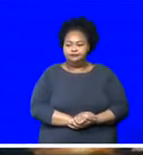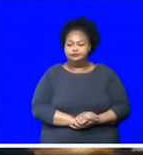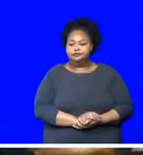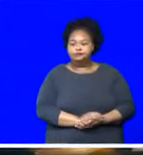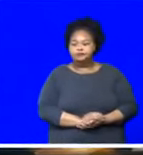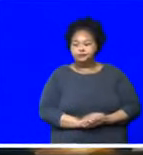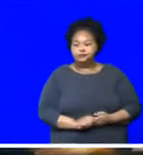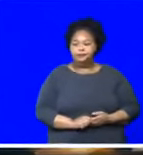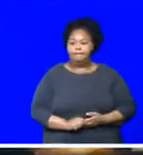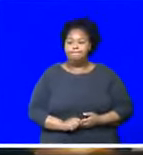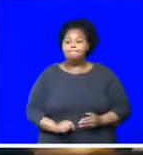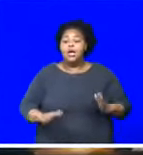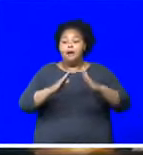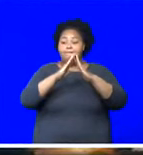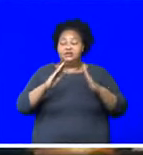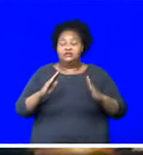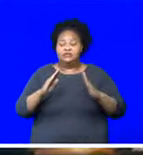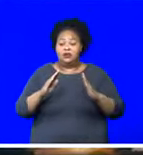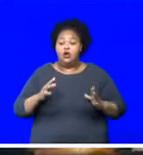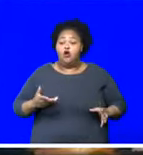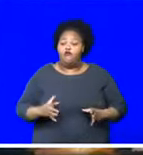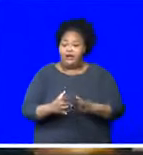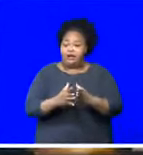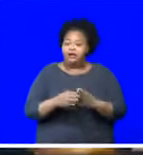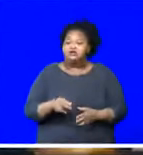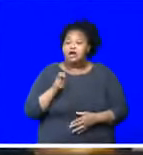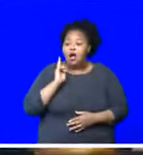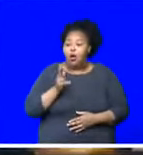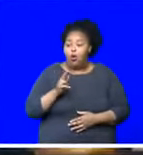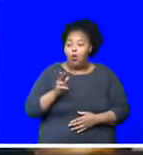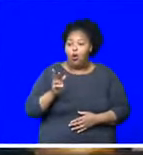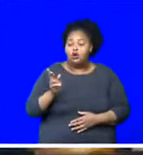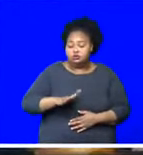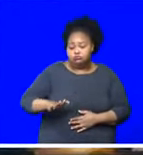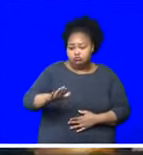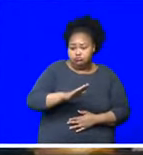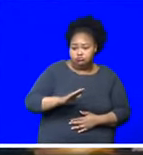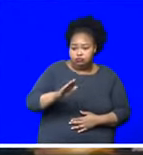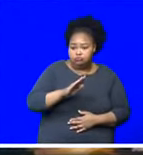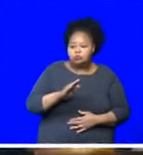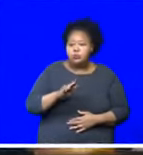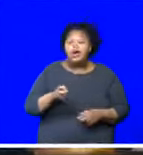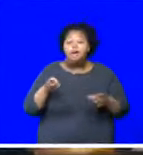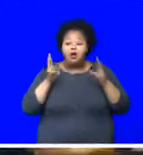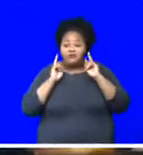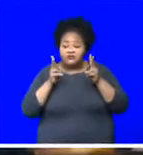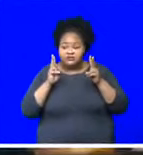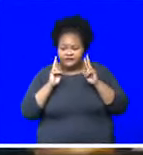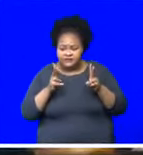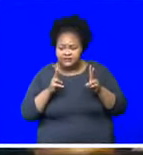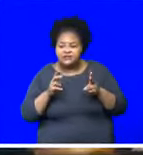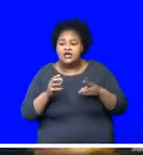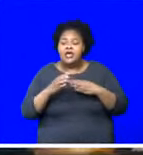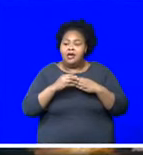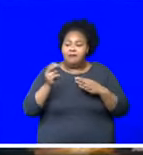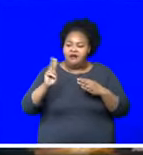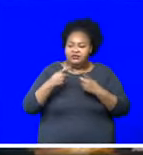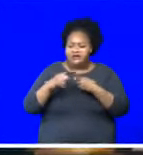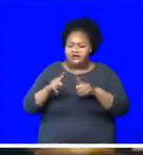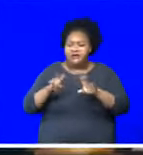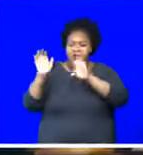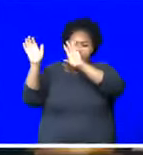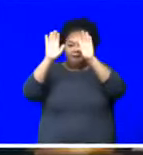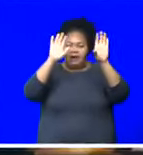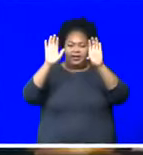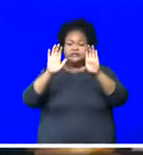Litiko letekulima belivakashele indzawo yasensangwini kahoho lapho bekukhangiswa ngetinhlobonhlobo tetilimo nekutsi balimi